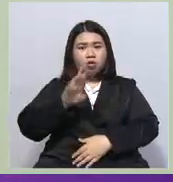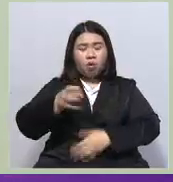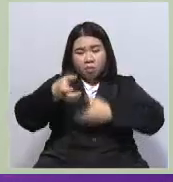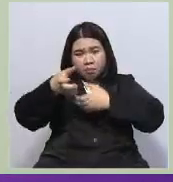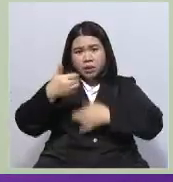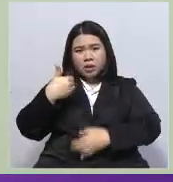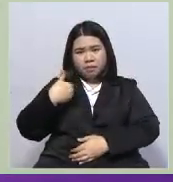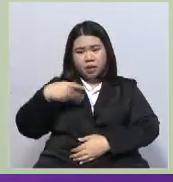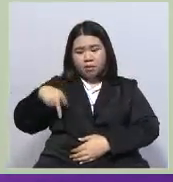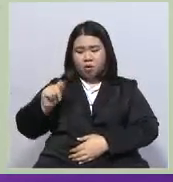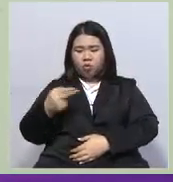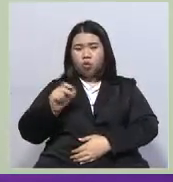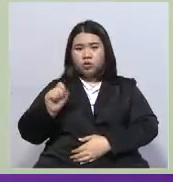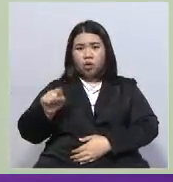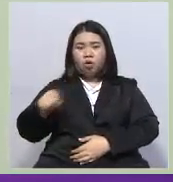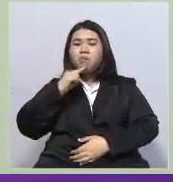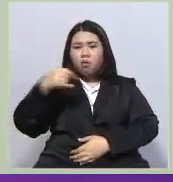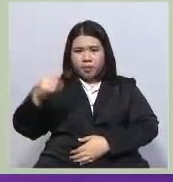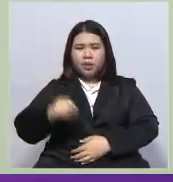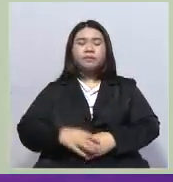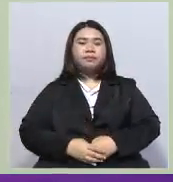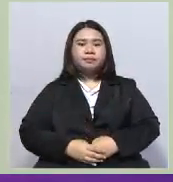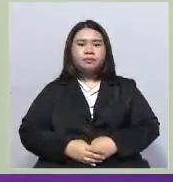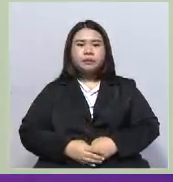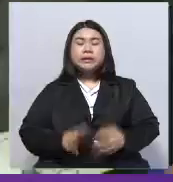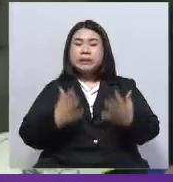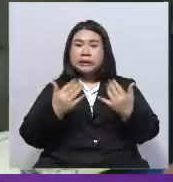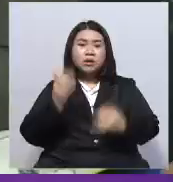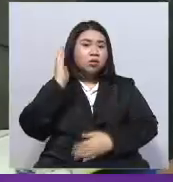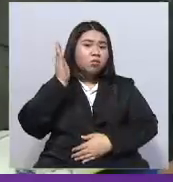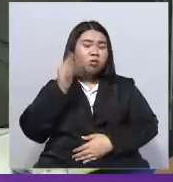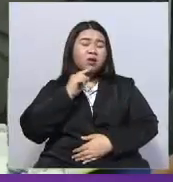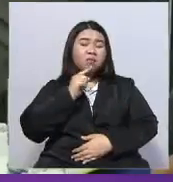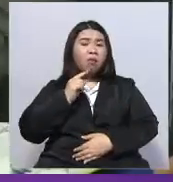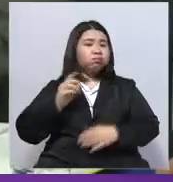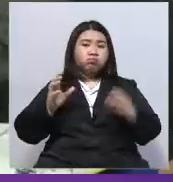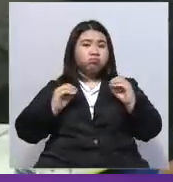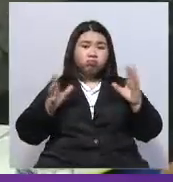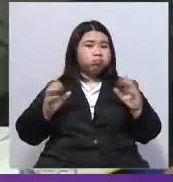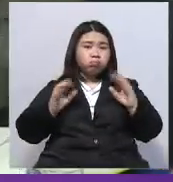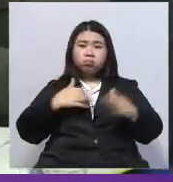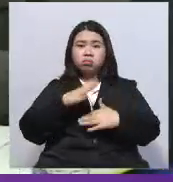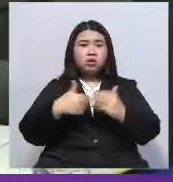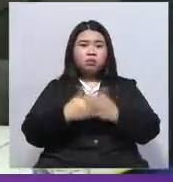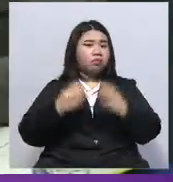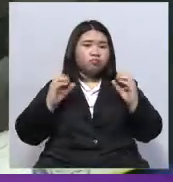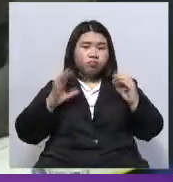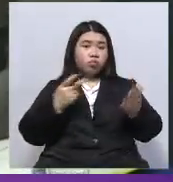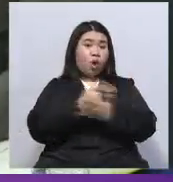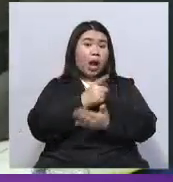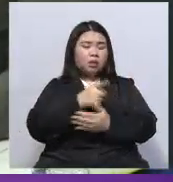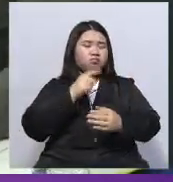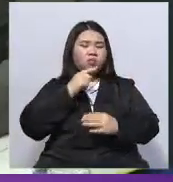ที่ถูกปตส.กล่าวหาแม้ว่านายเปรมชัยนะคะยังคงให้การปฏิเสธข้อหาทั้งหมดในพื้นที่สภ.ทองผา